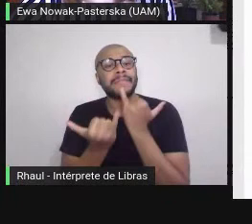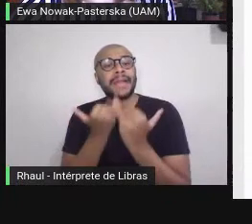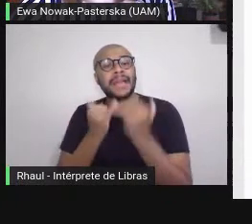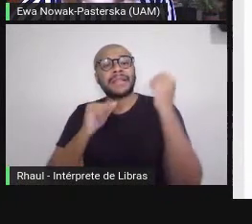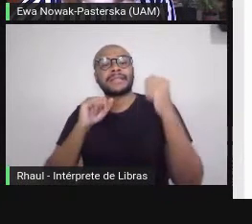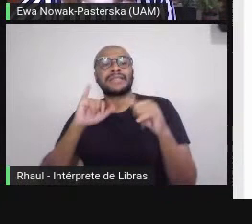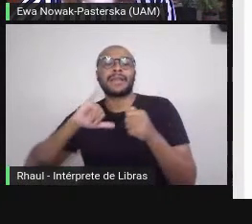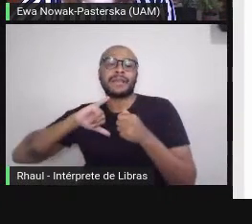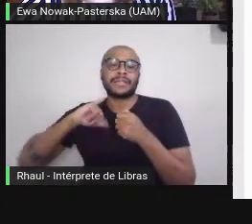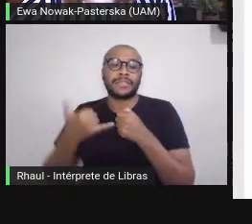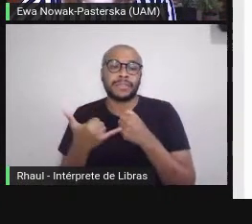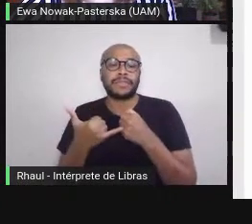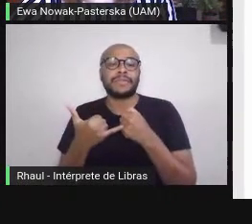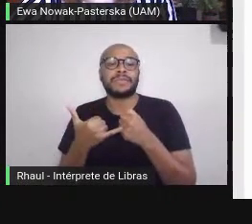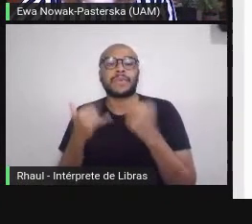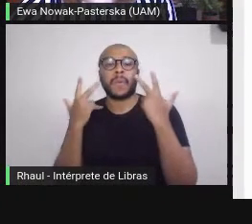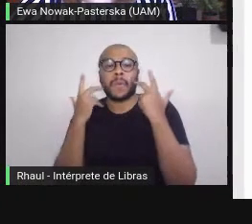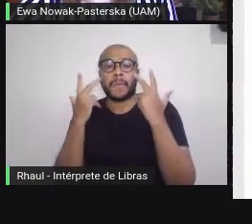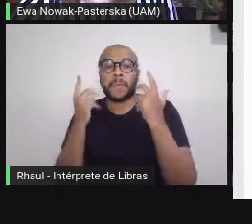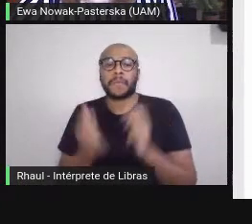adjetivos comuns.